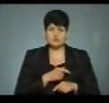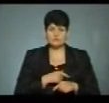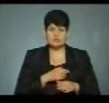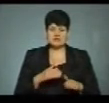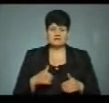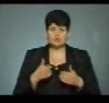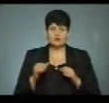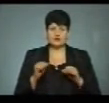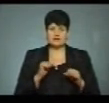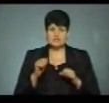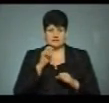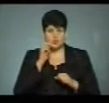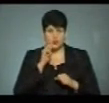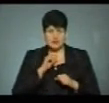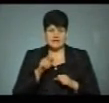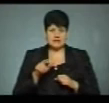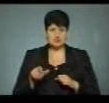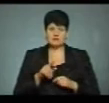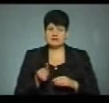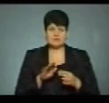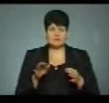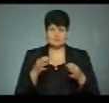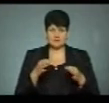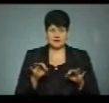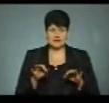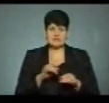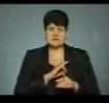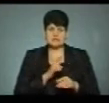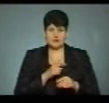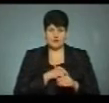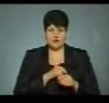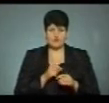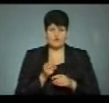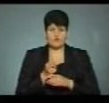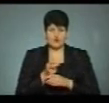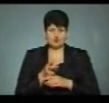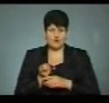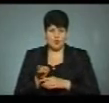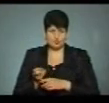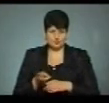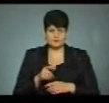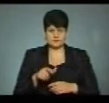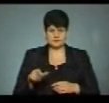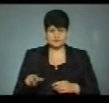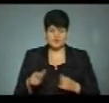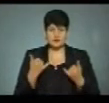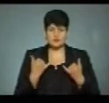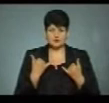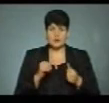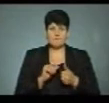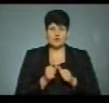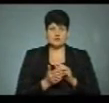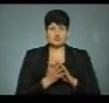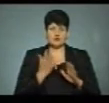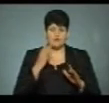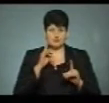звернулися до керівництва України, щоб ті не допустили силового розгону блокпостів у Миколинецькій громаді. На сьогоднішню позачергову